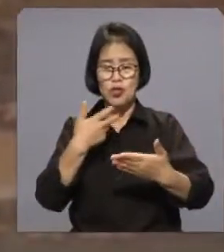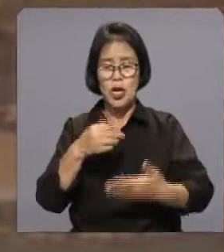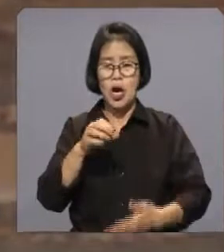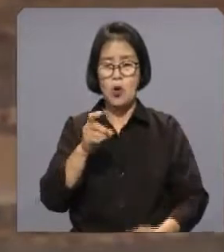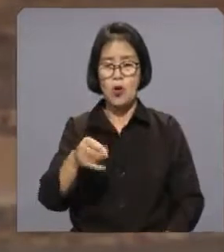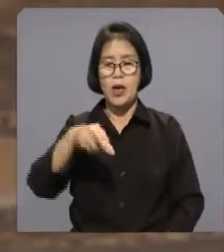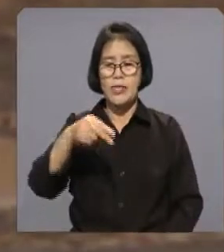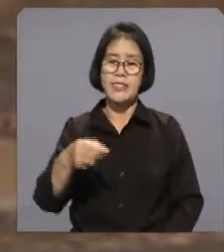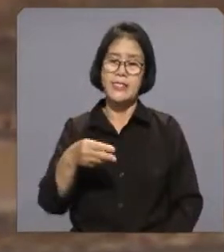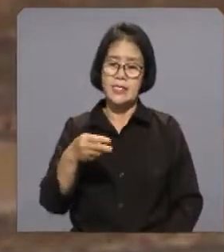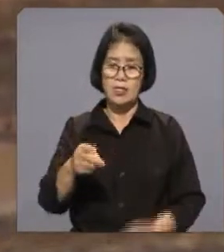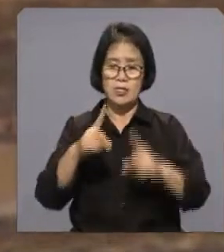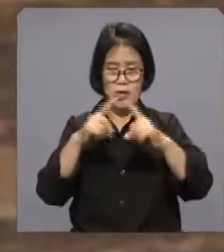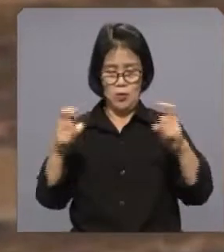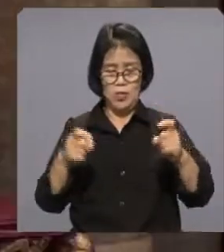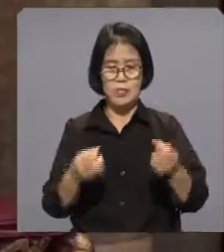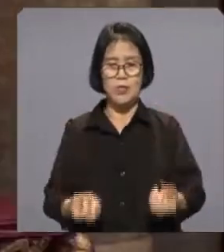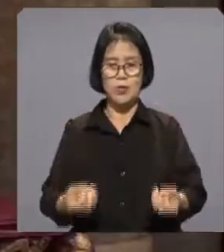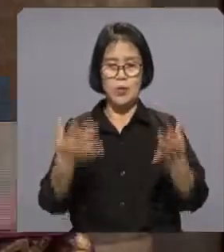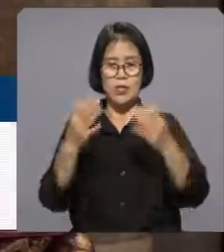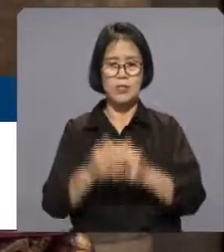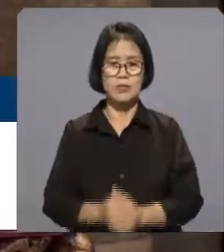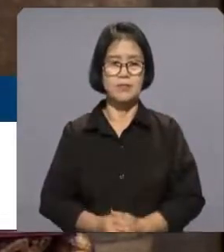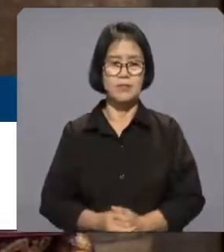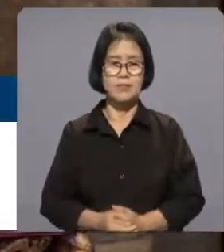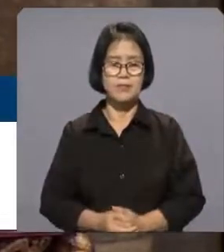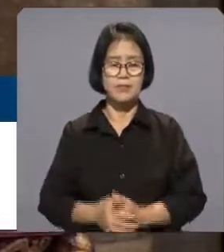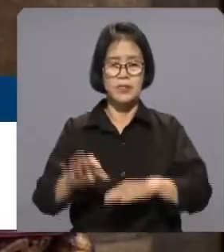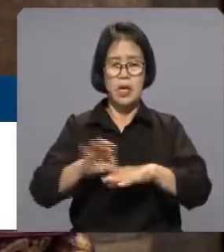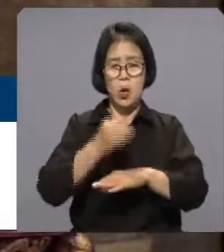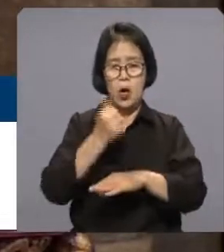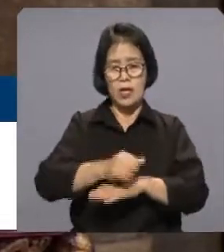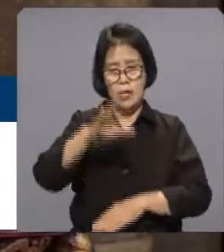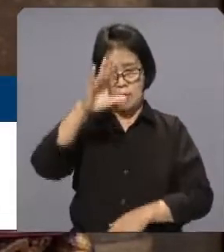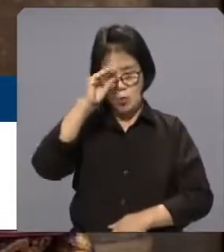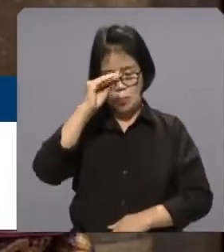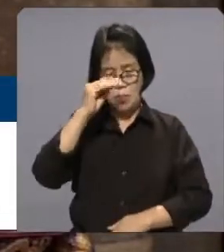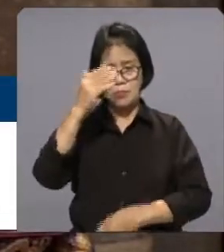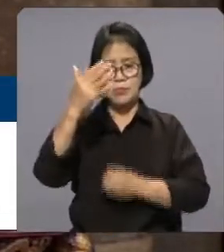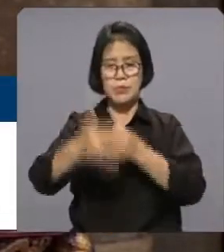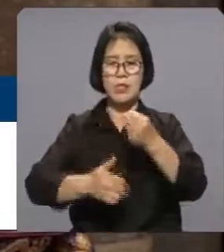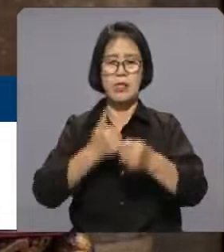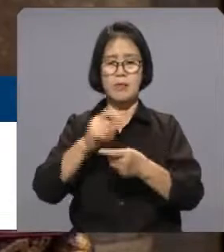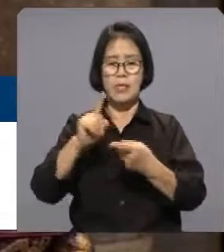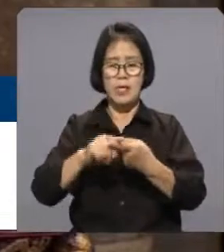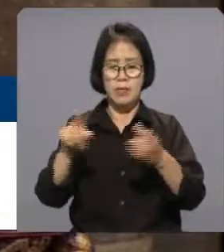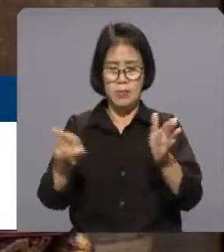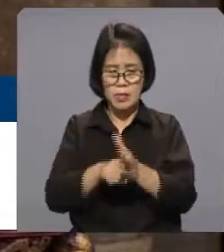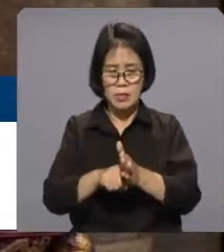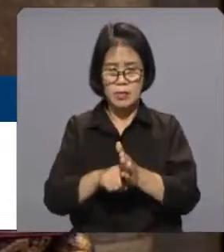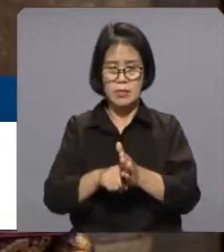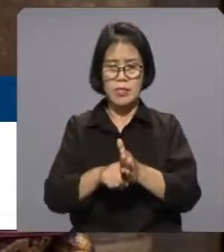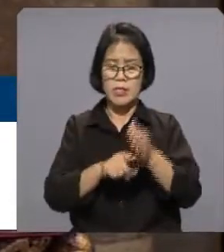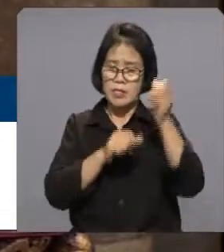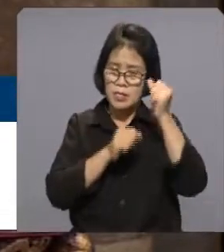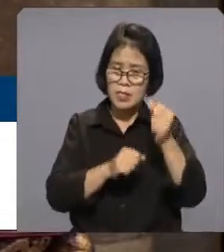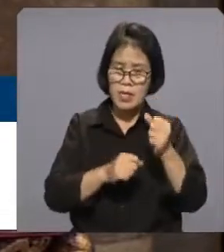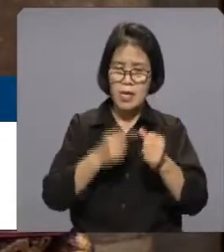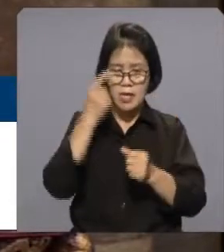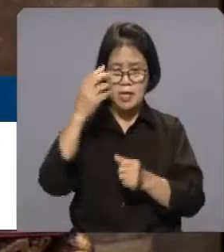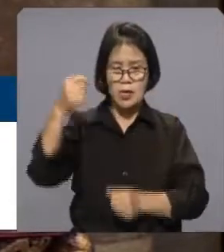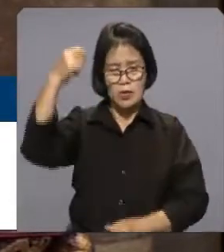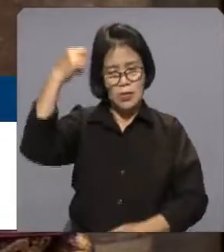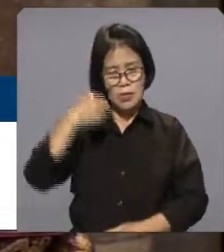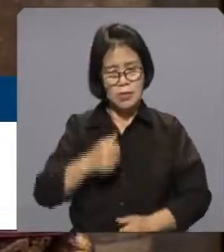사원에서 거행됐습니다. All who followed the Queen's example and inspiration of trust and faith in